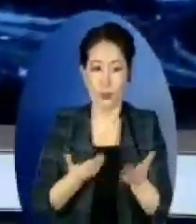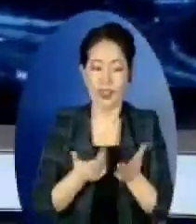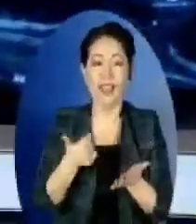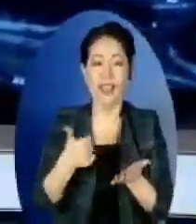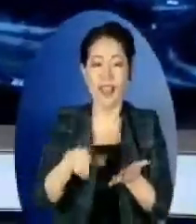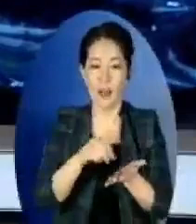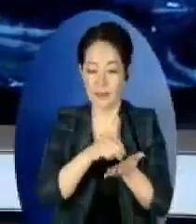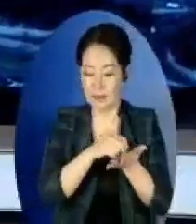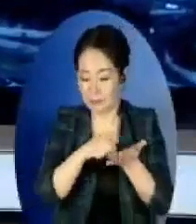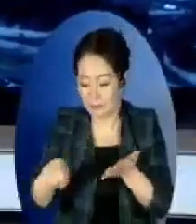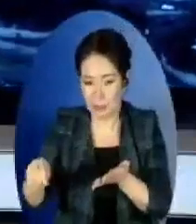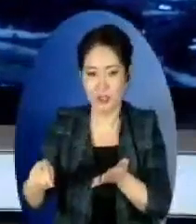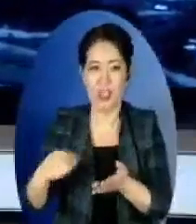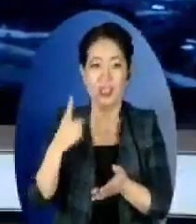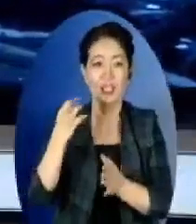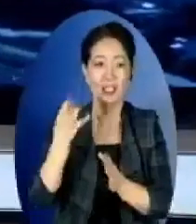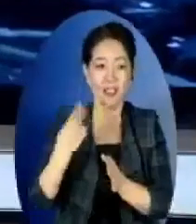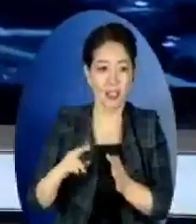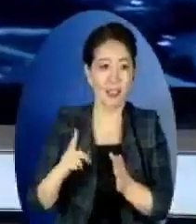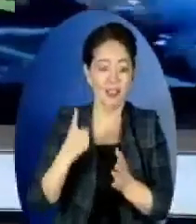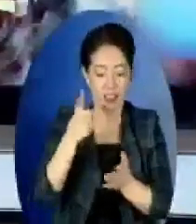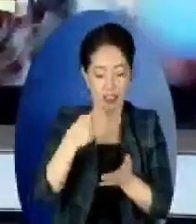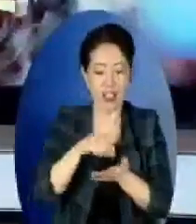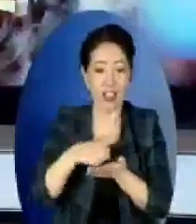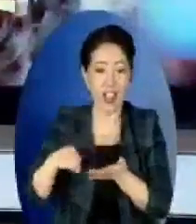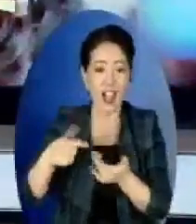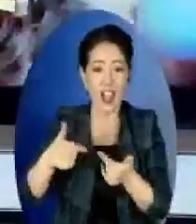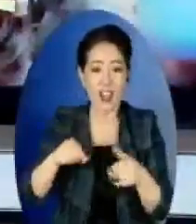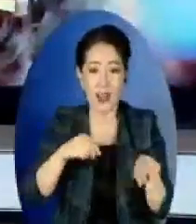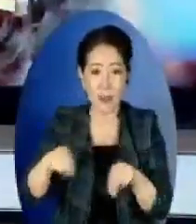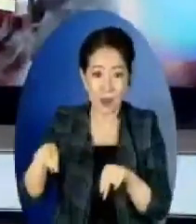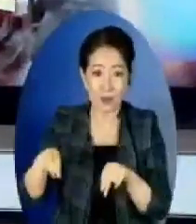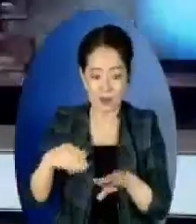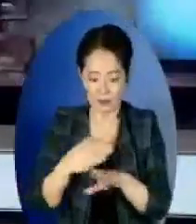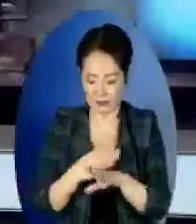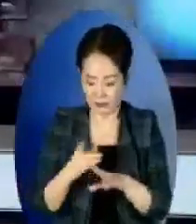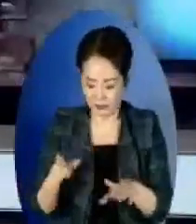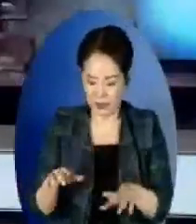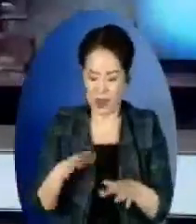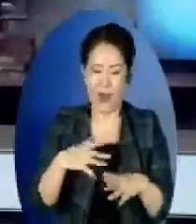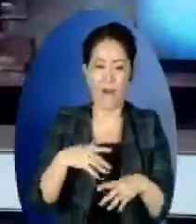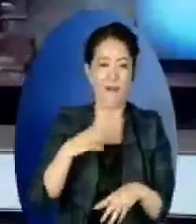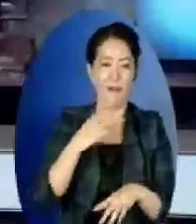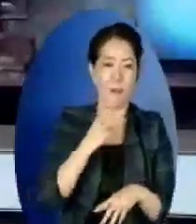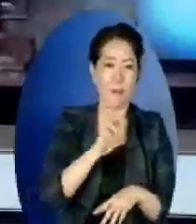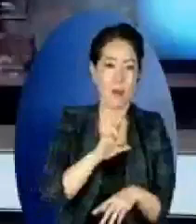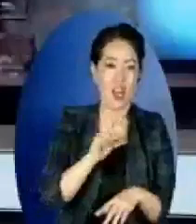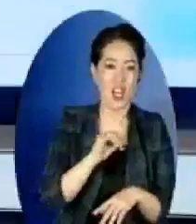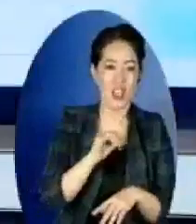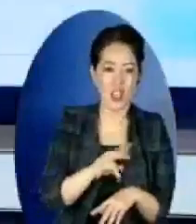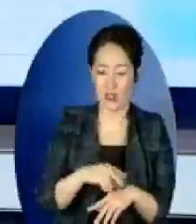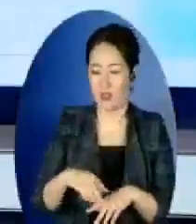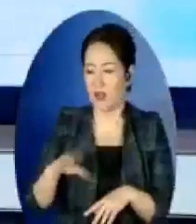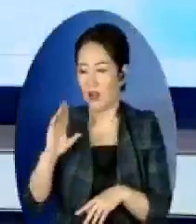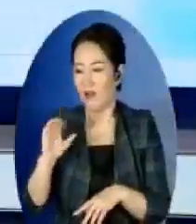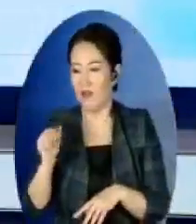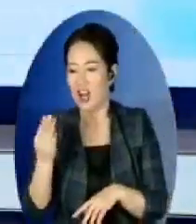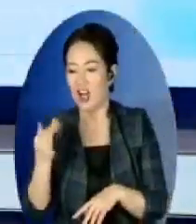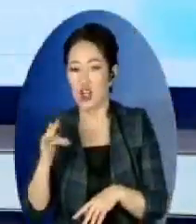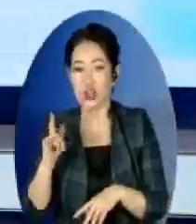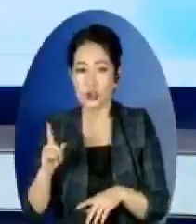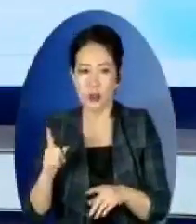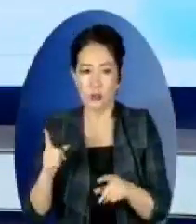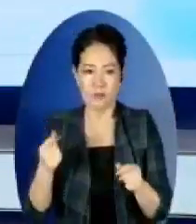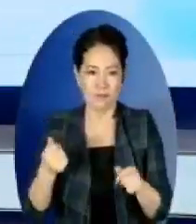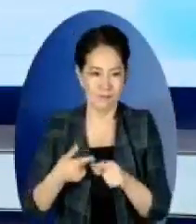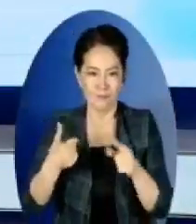гэрээг өнгөрсөн 1-р сард байгуулсан. За харин гэрээний хэрэгжилт Вашингтон болоод Бээжин харилцан тогтоосон импортын нэмэлт татвараа бууруулах